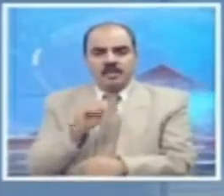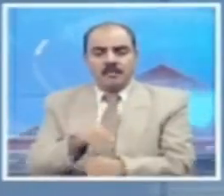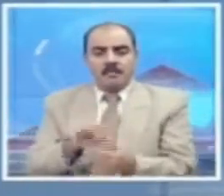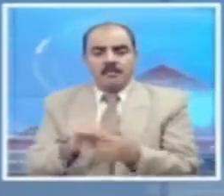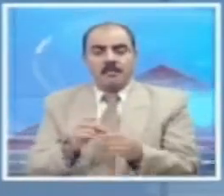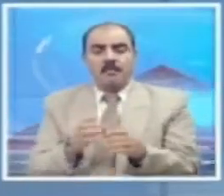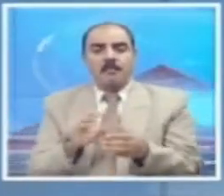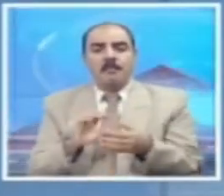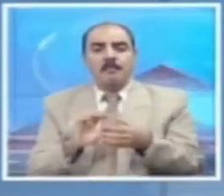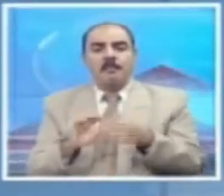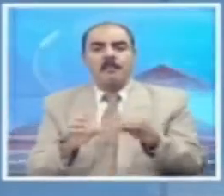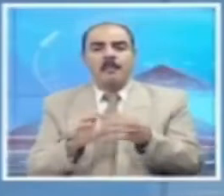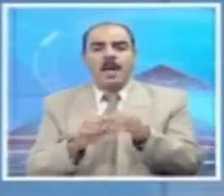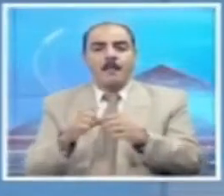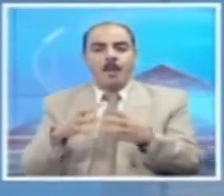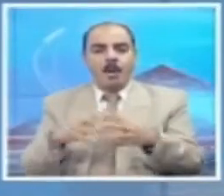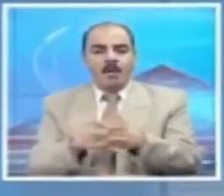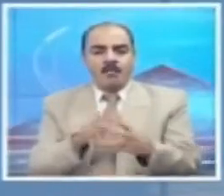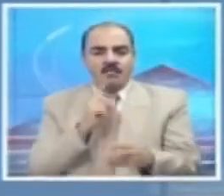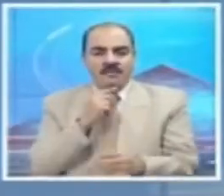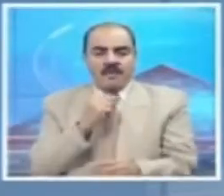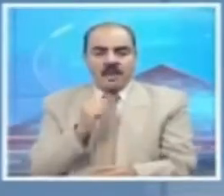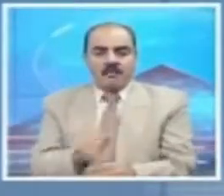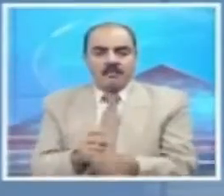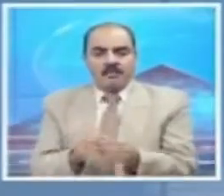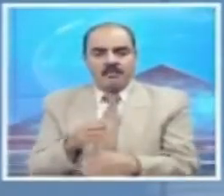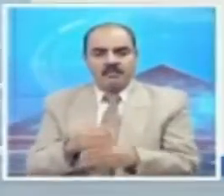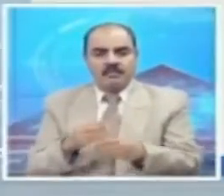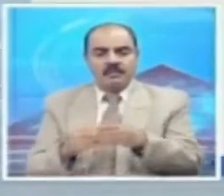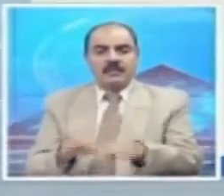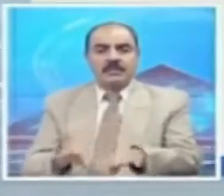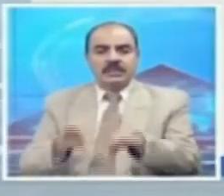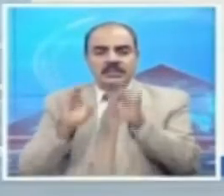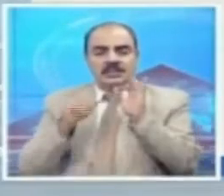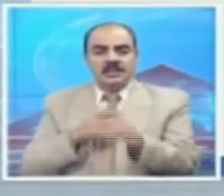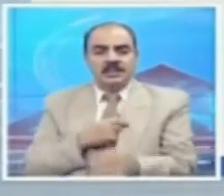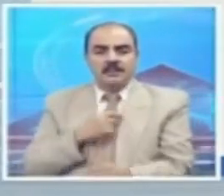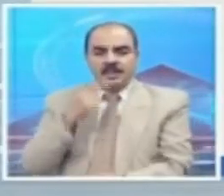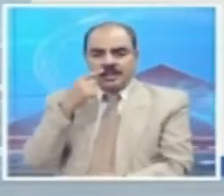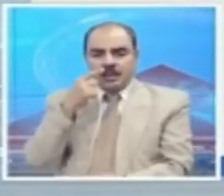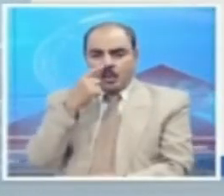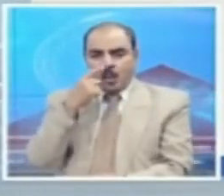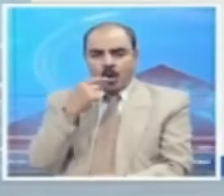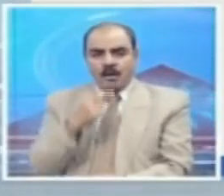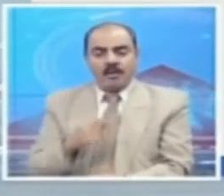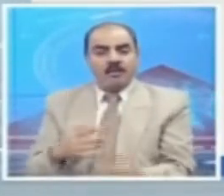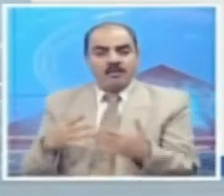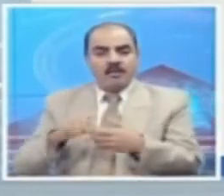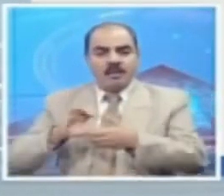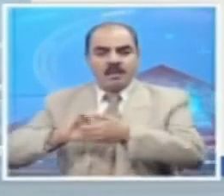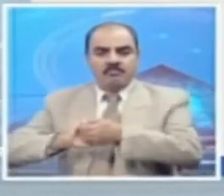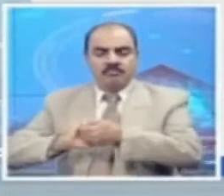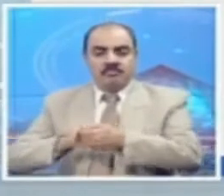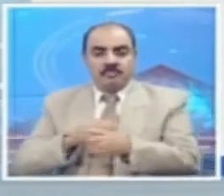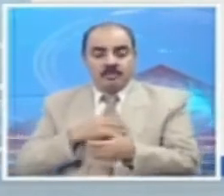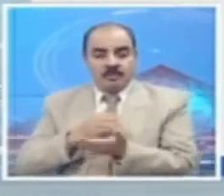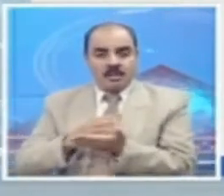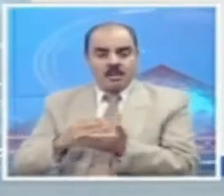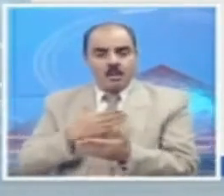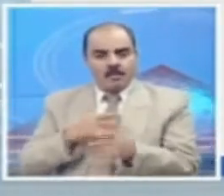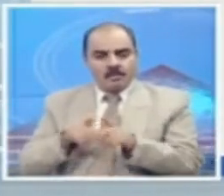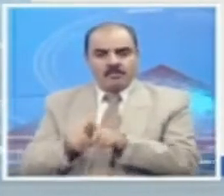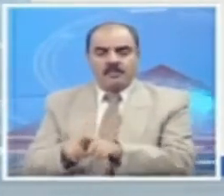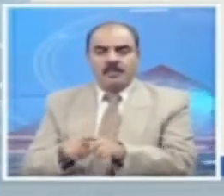لمجموعة طلعت مصطفى القابضة قام بوضع حجر الأساس لإنشاء مدينة نور بالشراكة مع هيئة